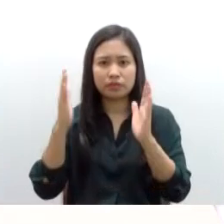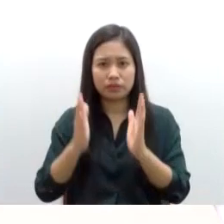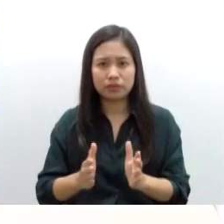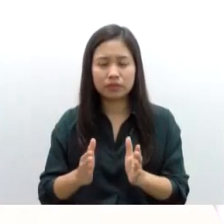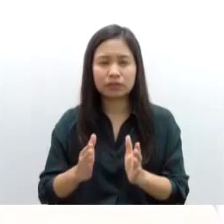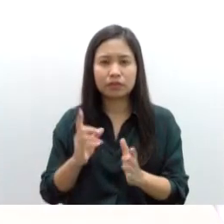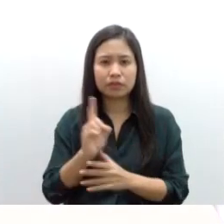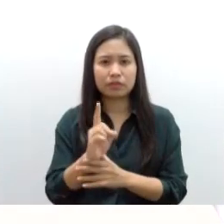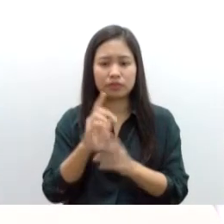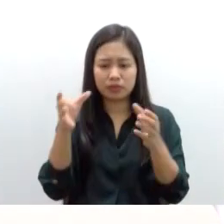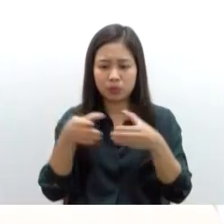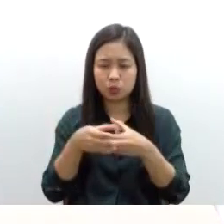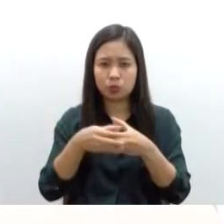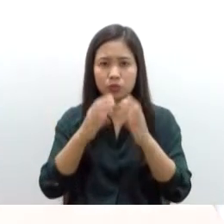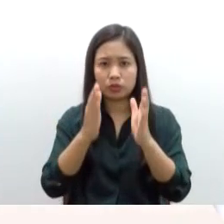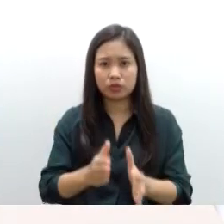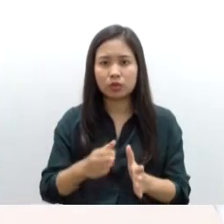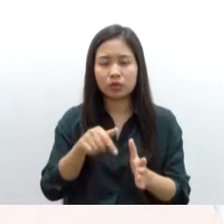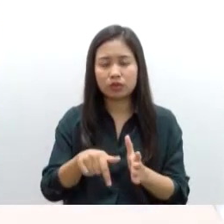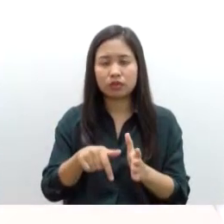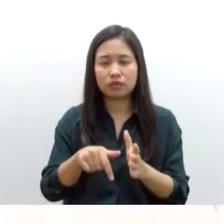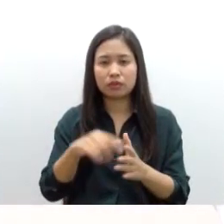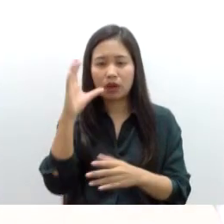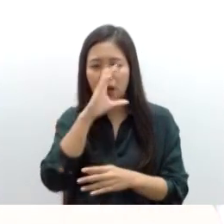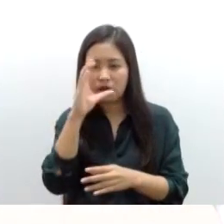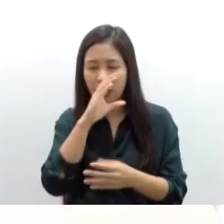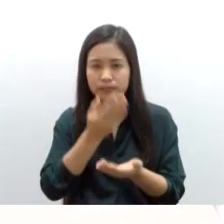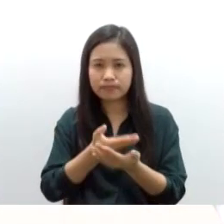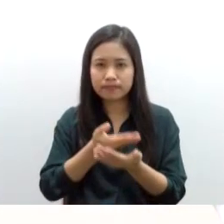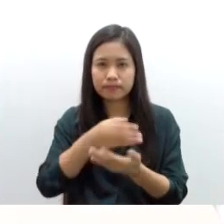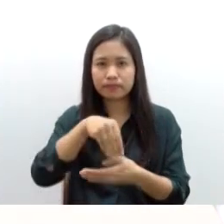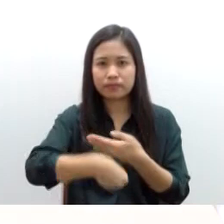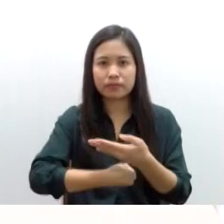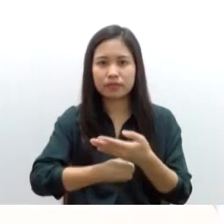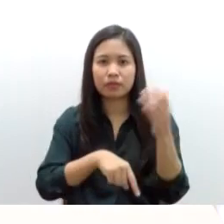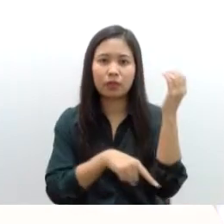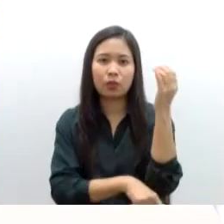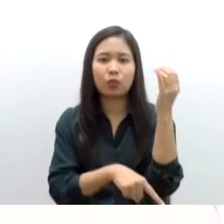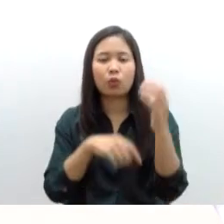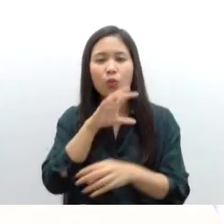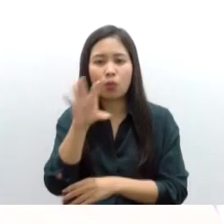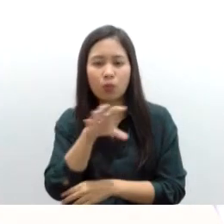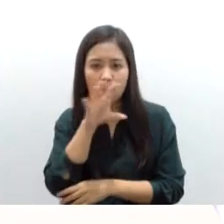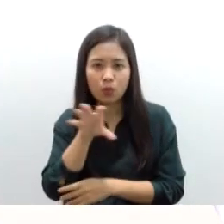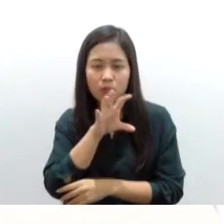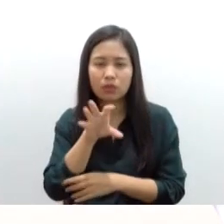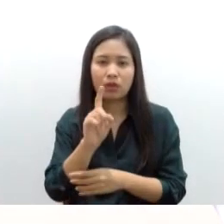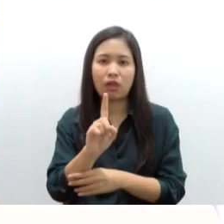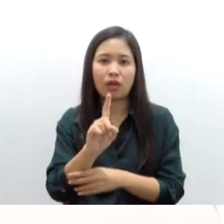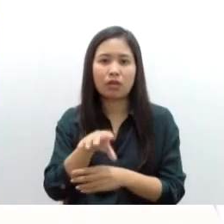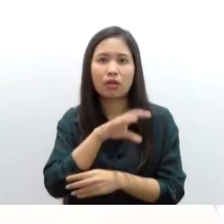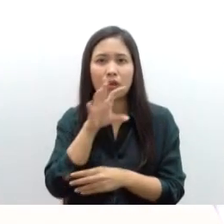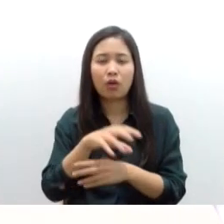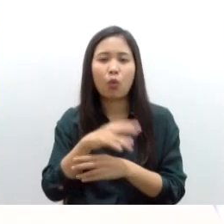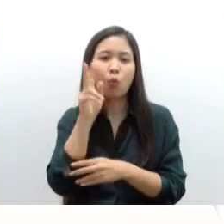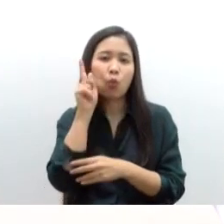หรือกลุ่มบุคคลได้แอบอ้างหาผลประโยชน์โดยมิชอบมีการใช้ตราสัญลักษณ์ด้วยการโฆษณาประ